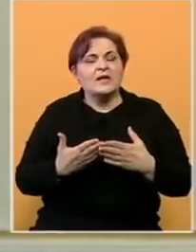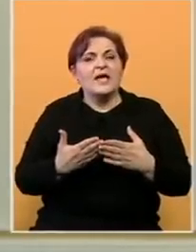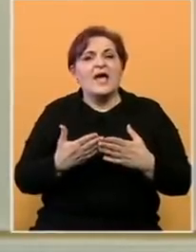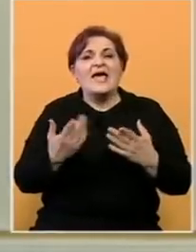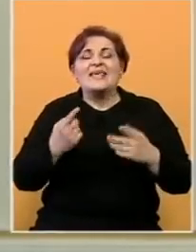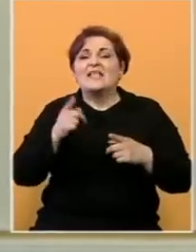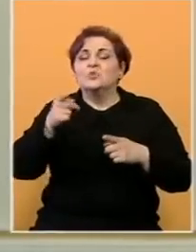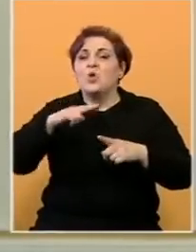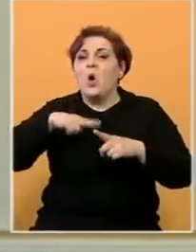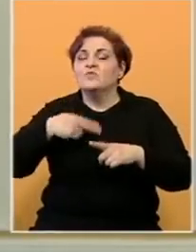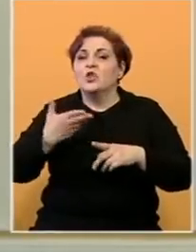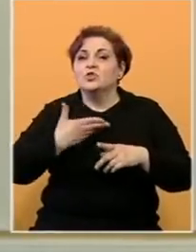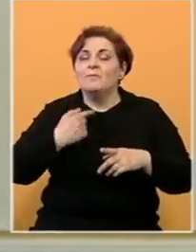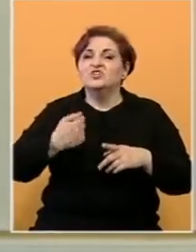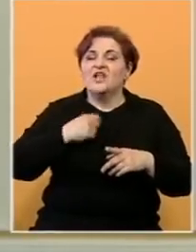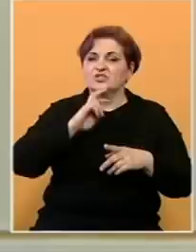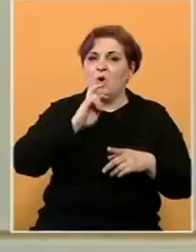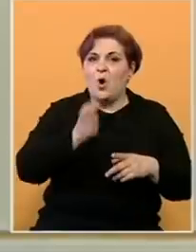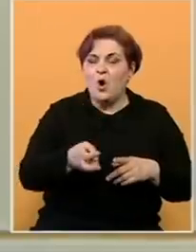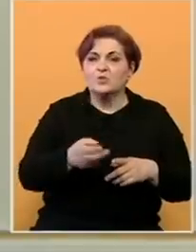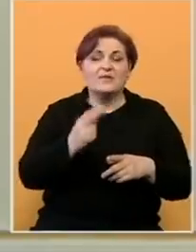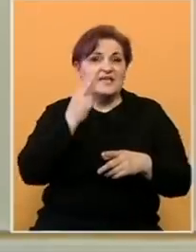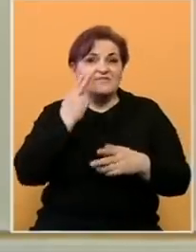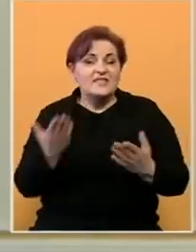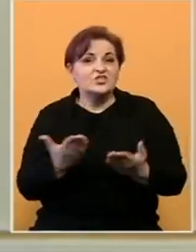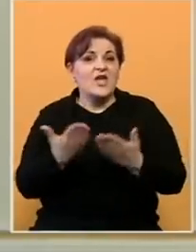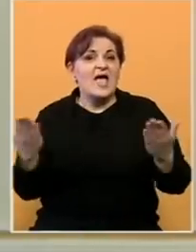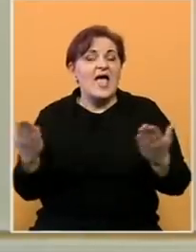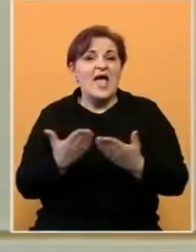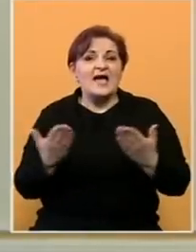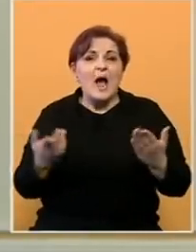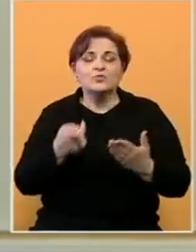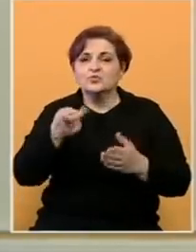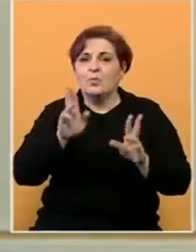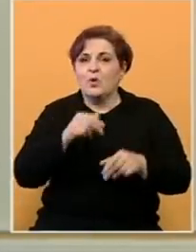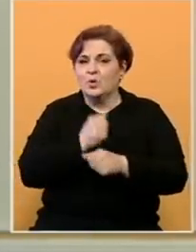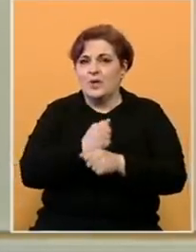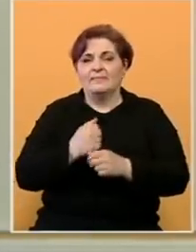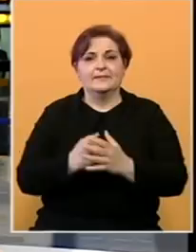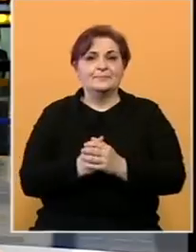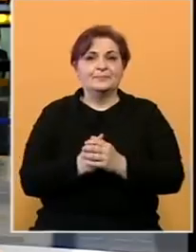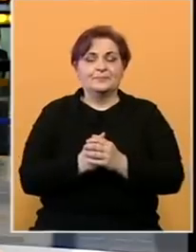su odgovorni, dobit će naš odgovor i vidjet će kakvu su glupost učinili.